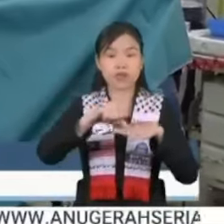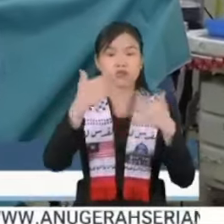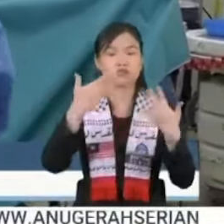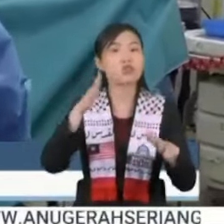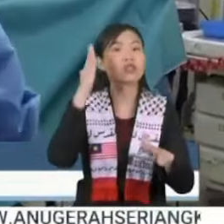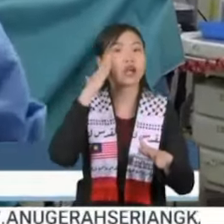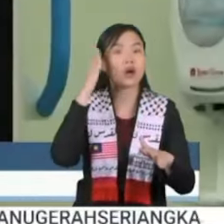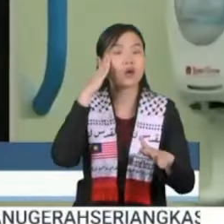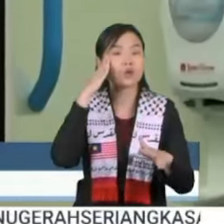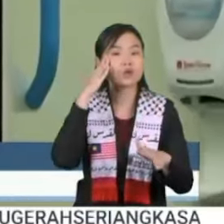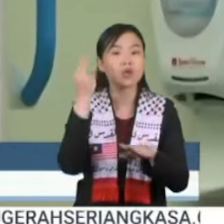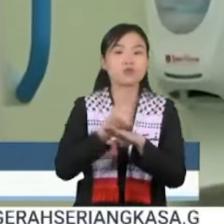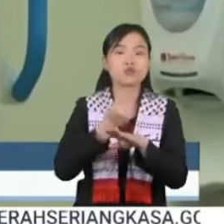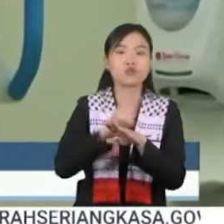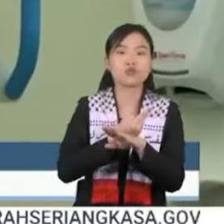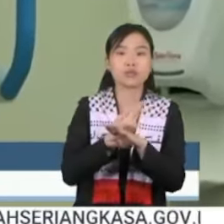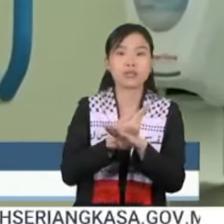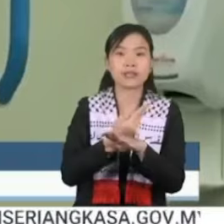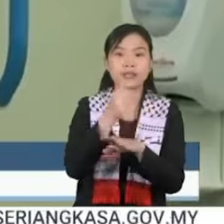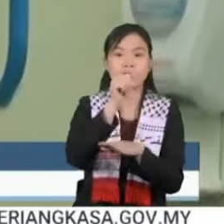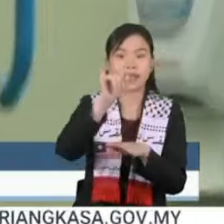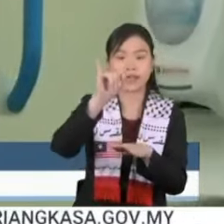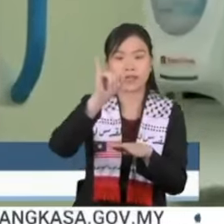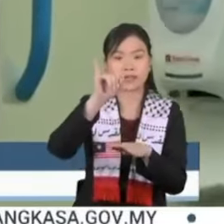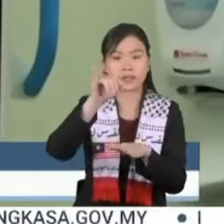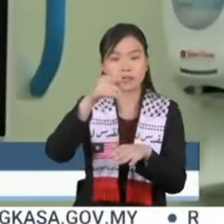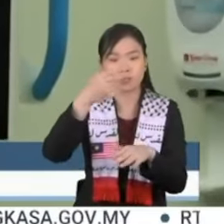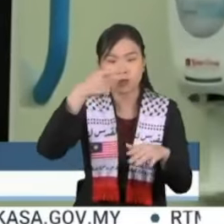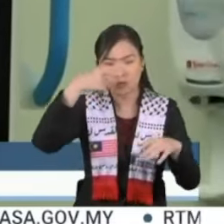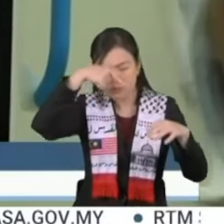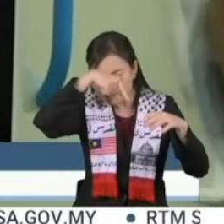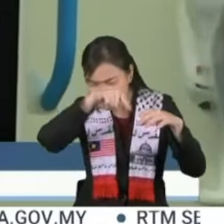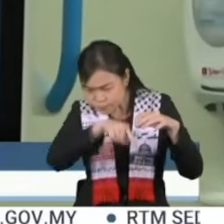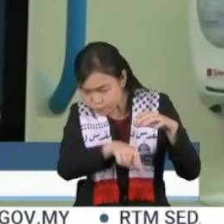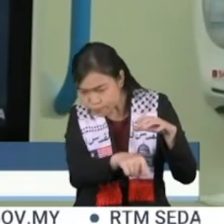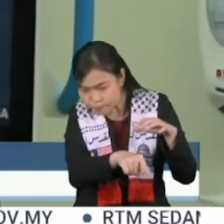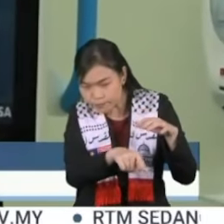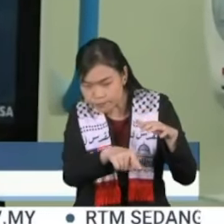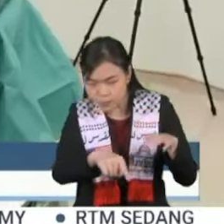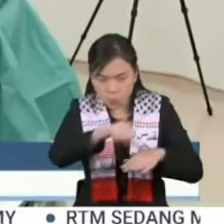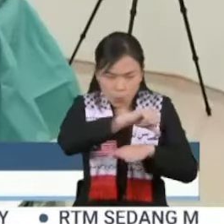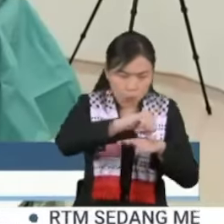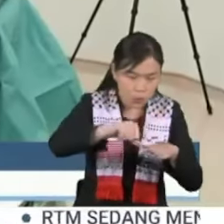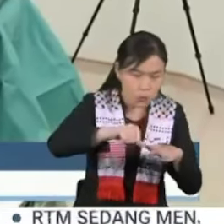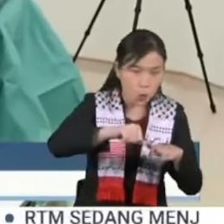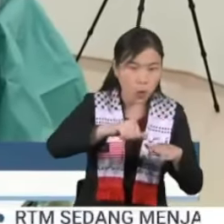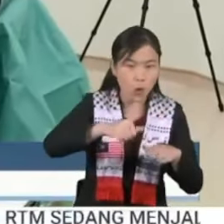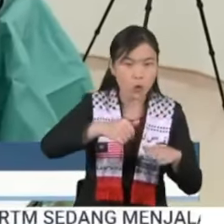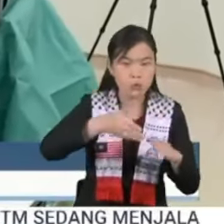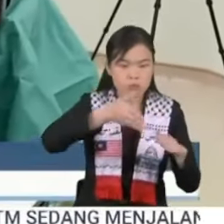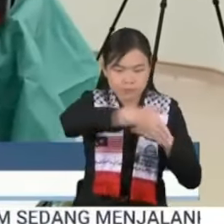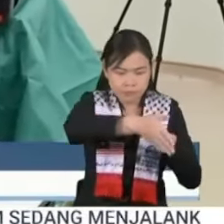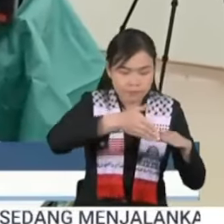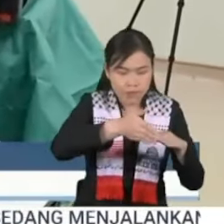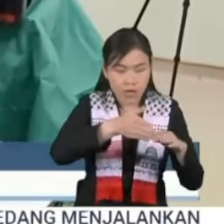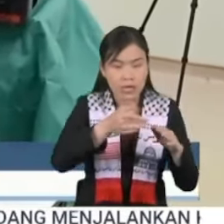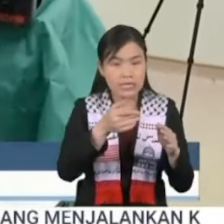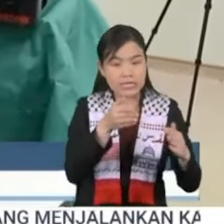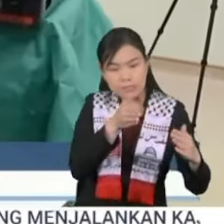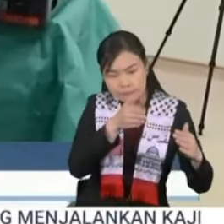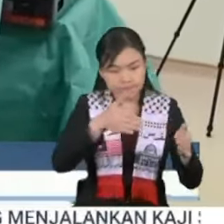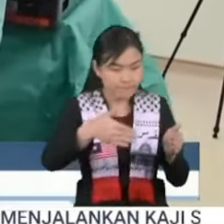software. So jika cup letak degree ini berapa dia berapa sudut dia boleh